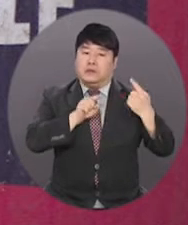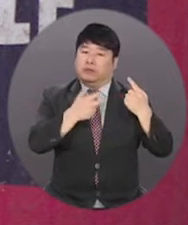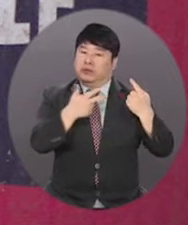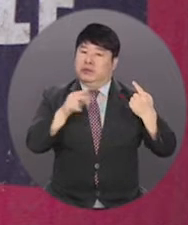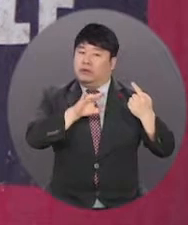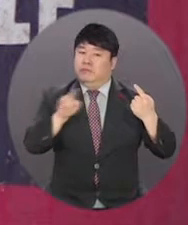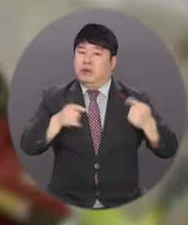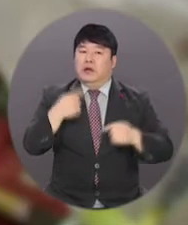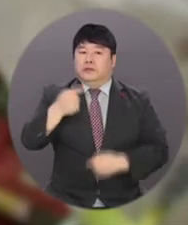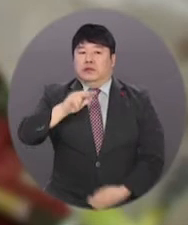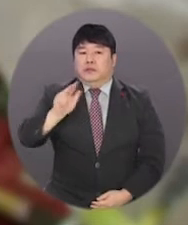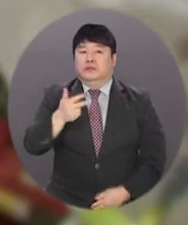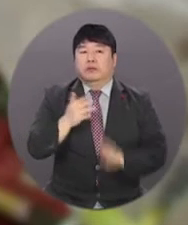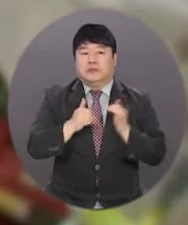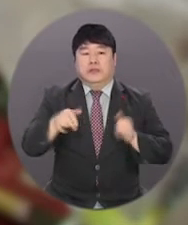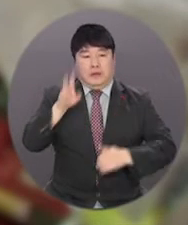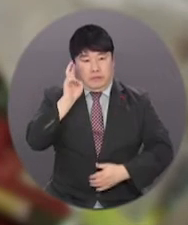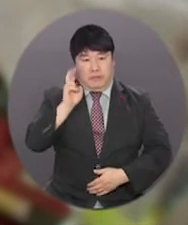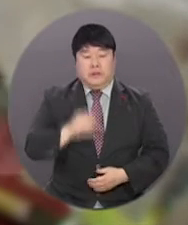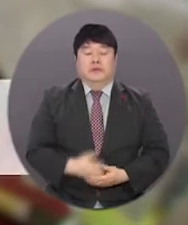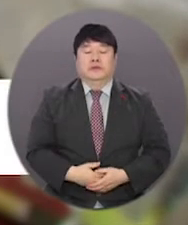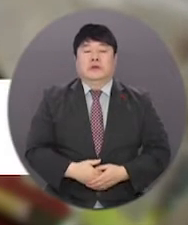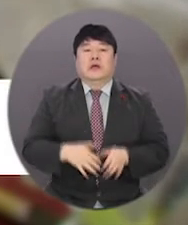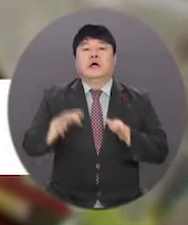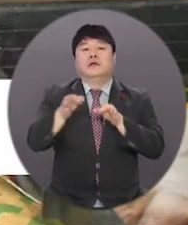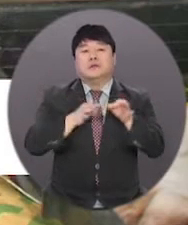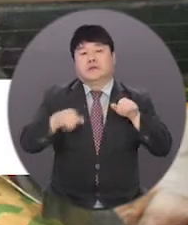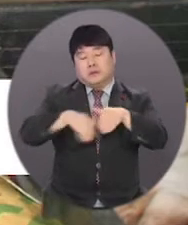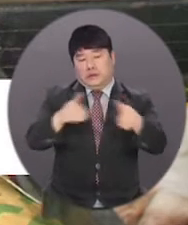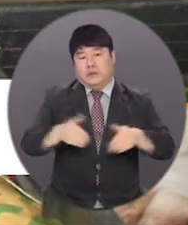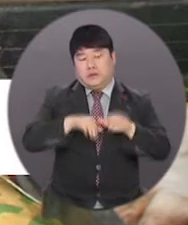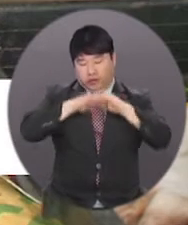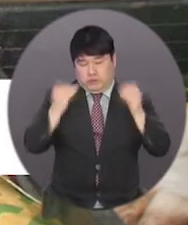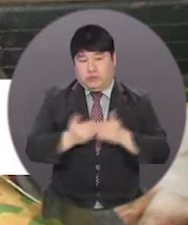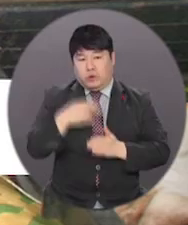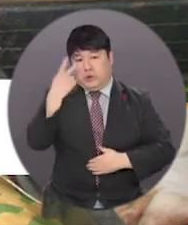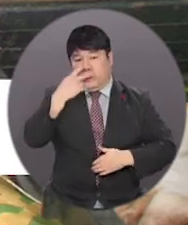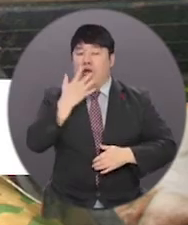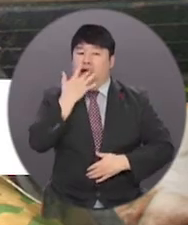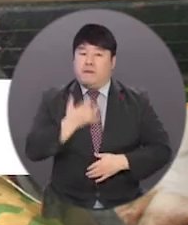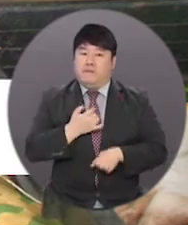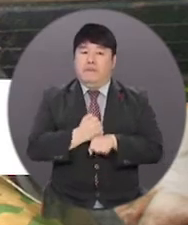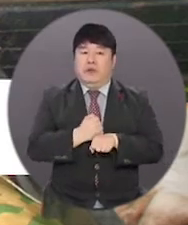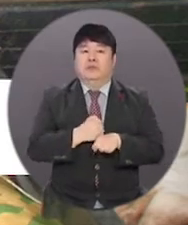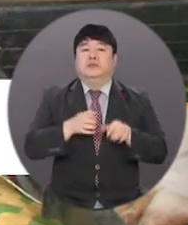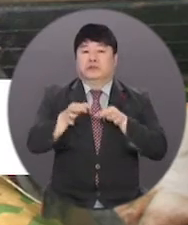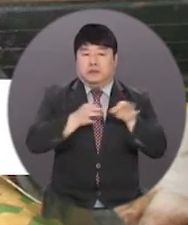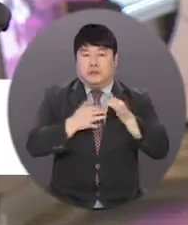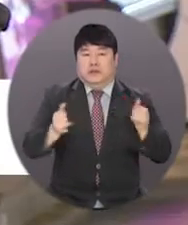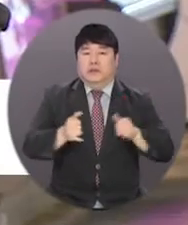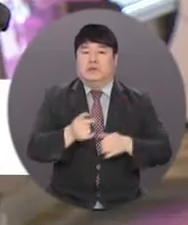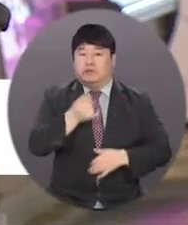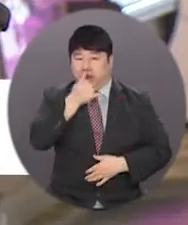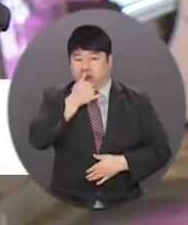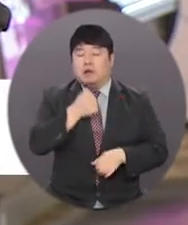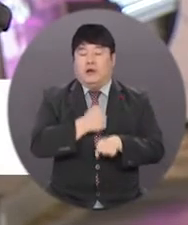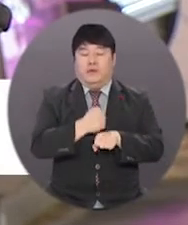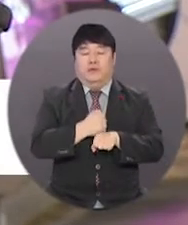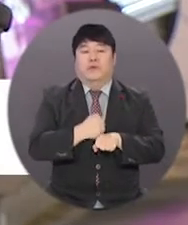1.7배가량인 1,700명으로 추정됩니다. 상인회는 전수검사에서 빠진 상인들이 일부 있다며